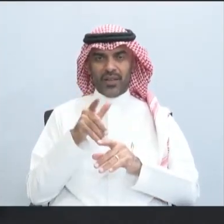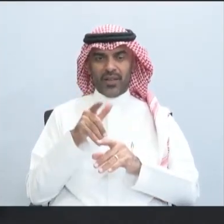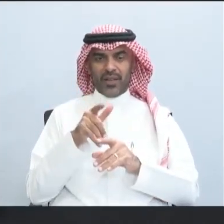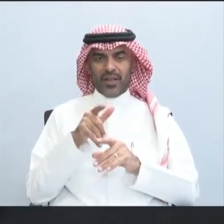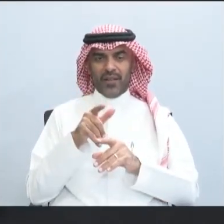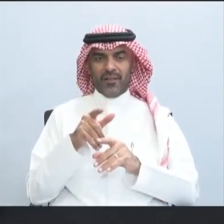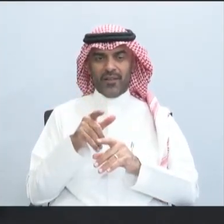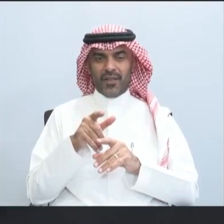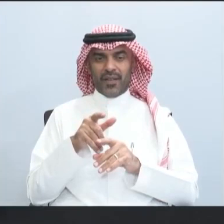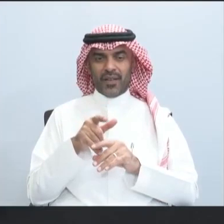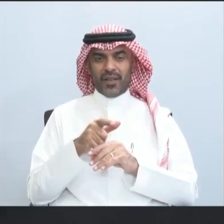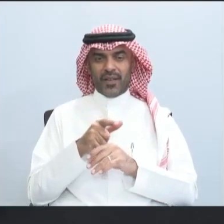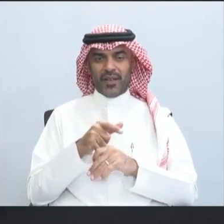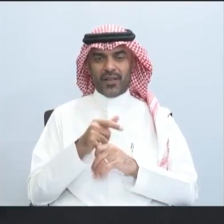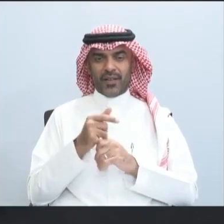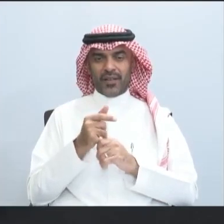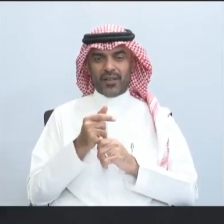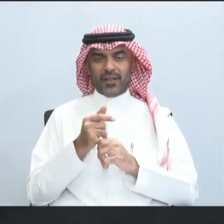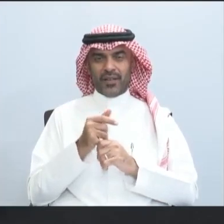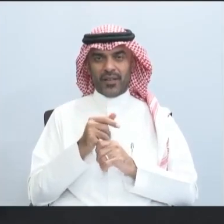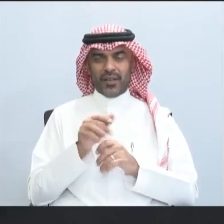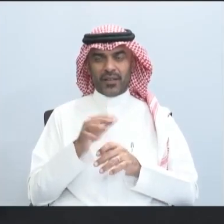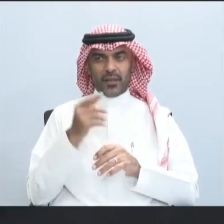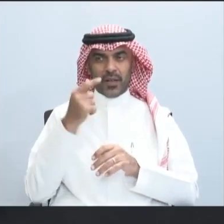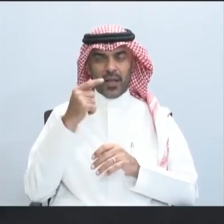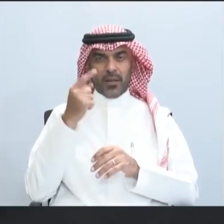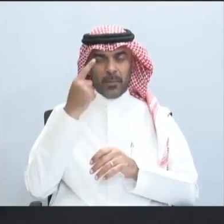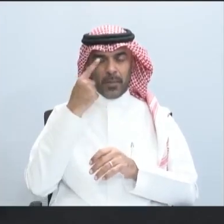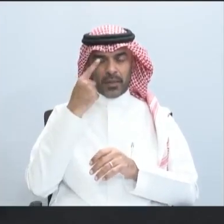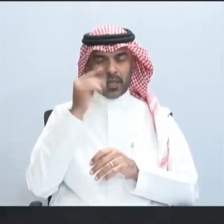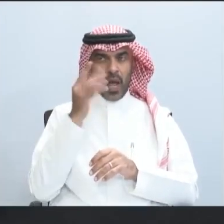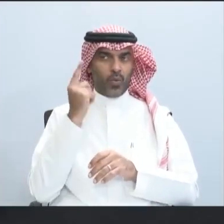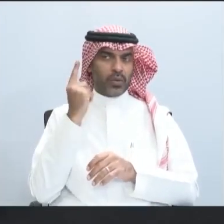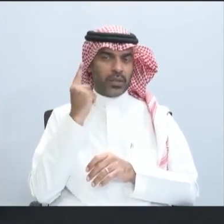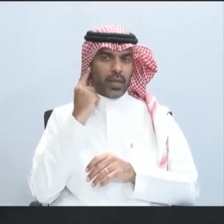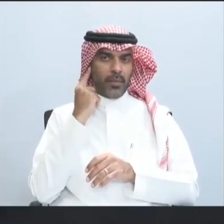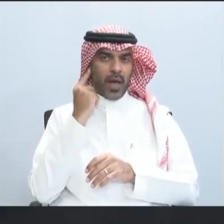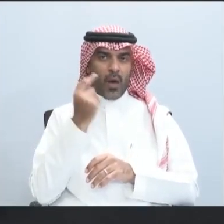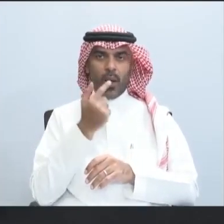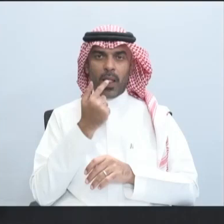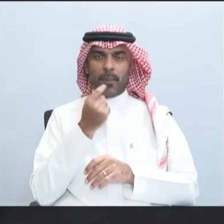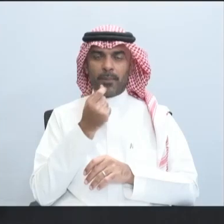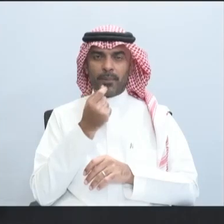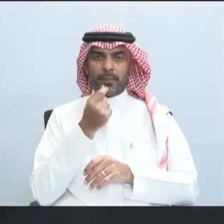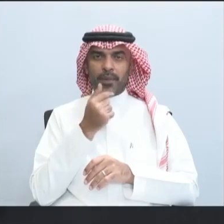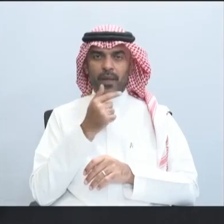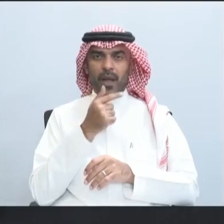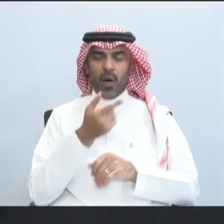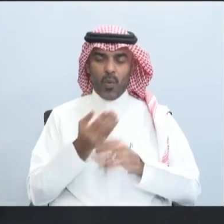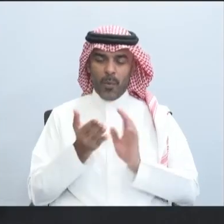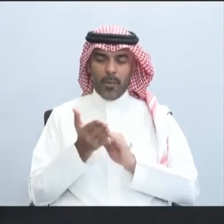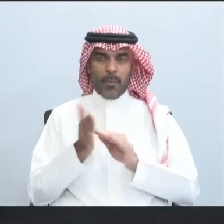حاسه البصر او السمع او المذاق اذا جميع